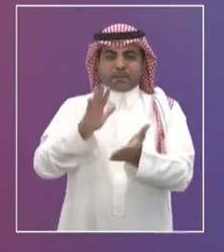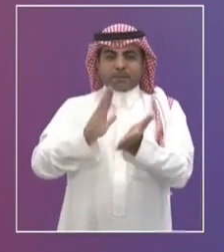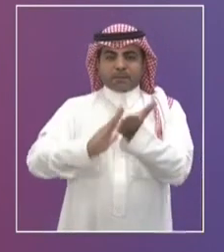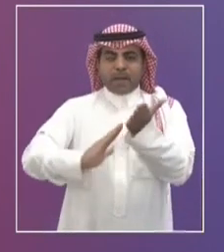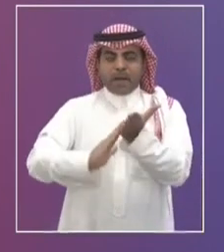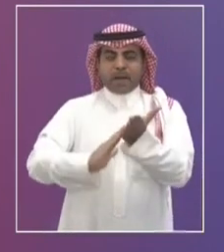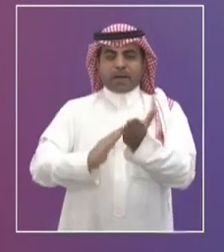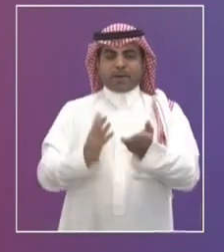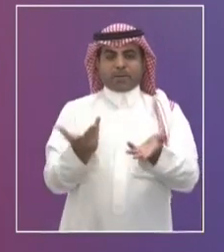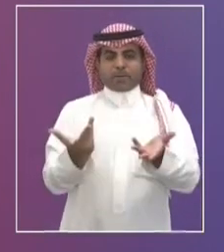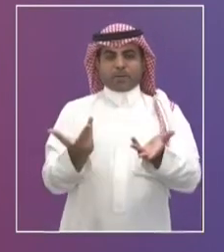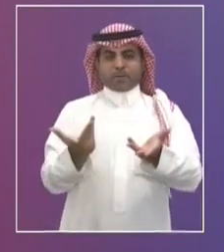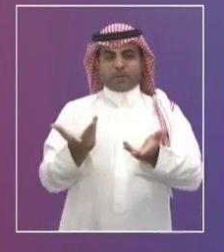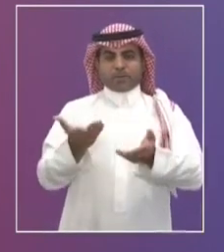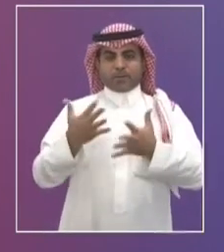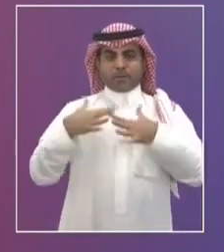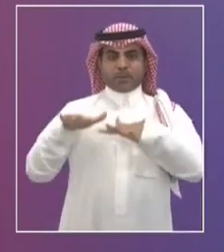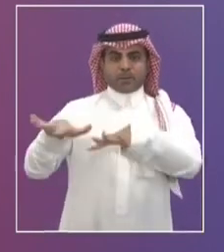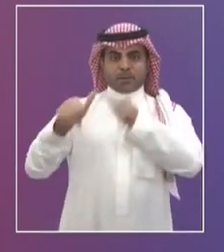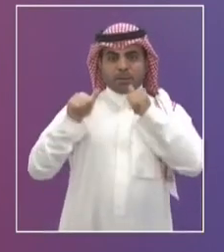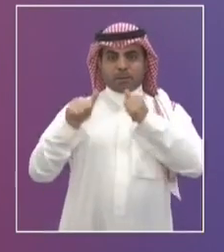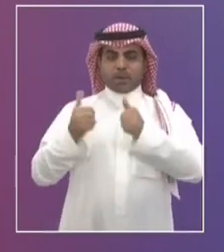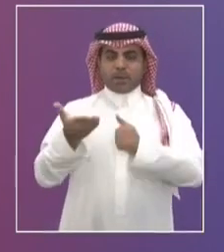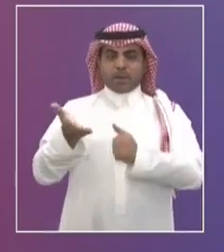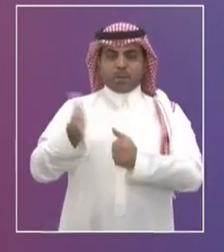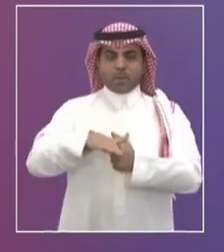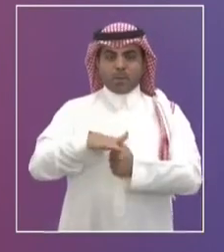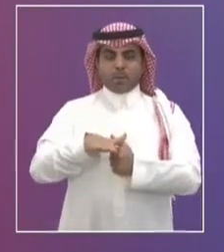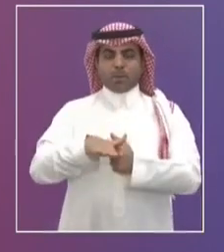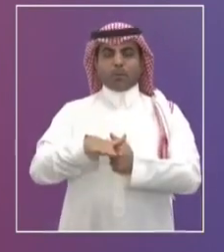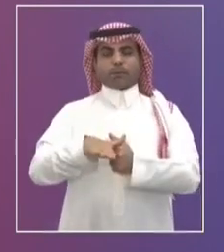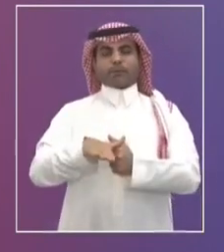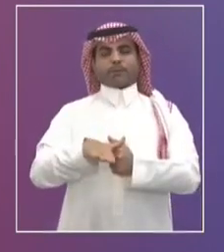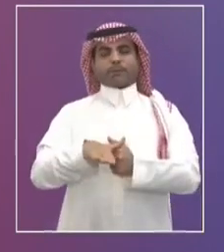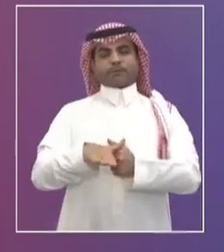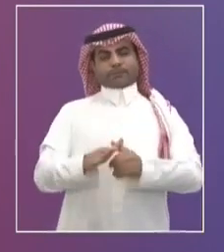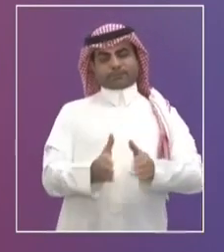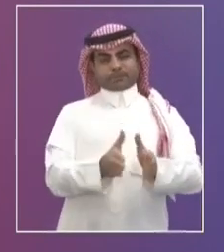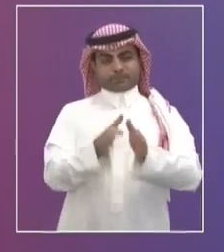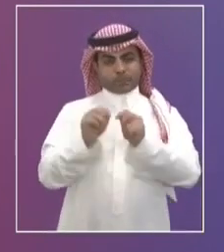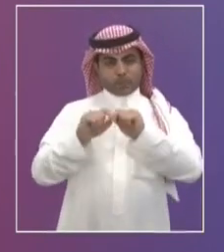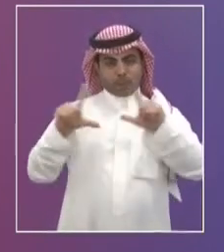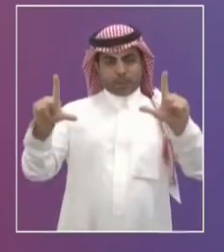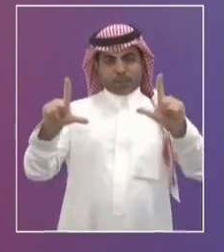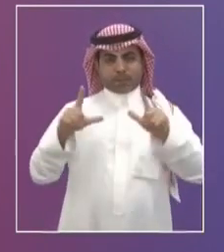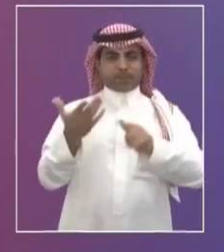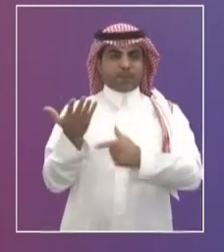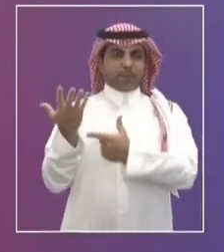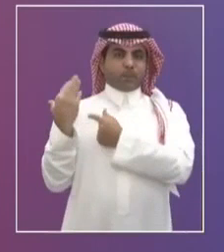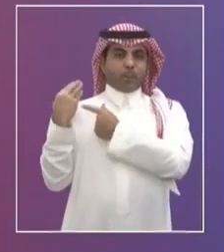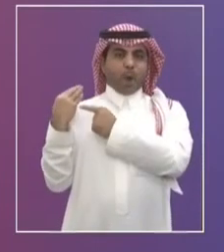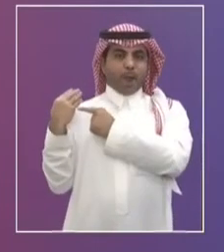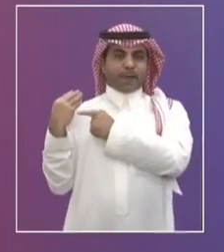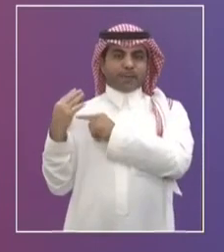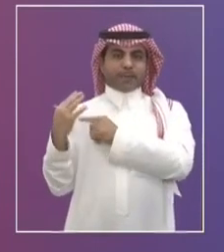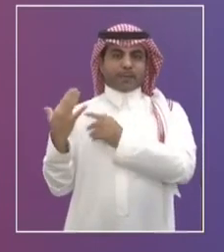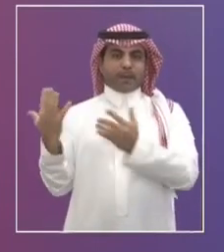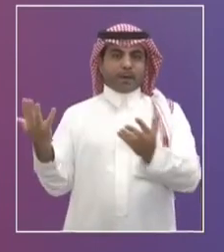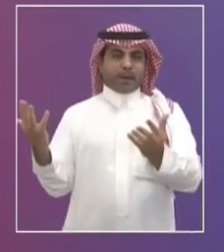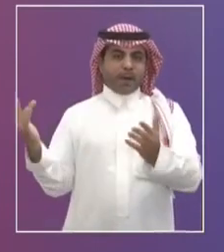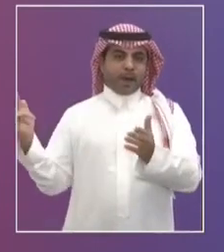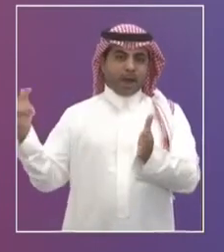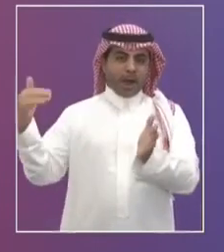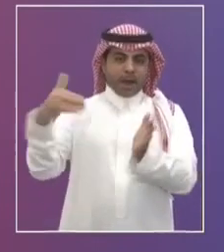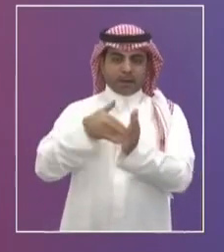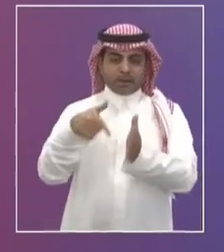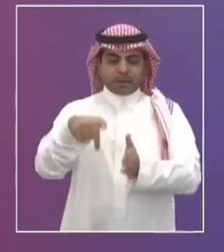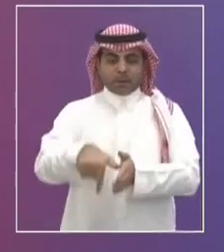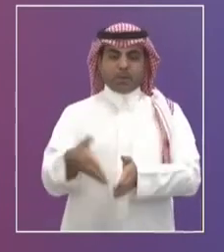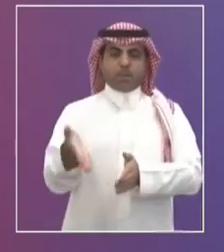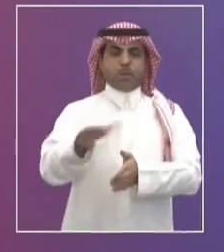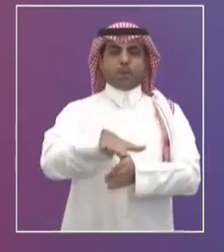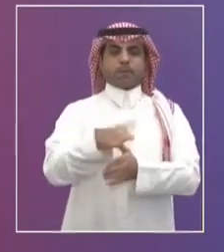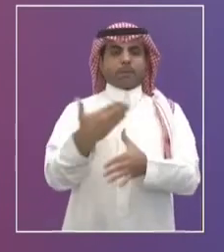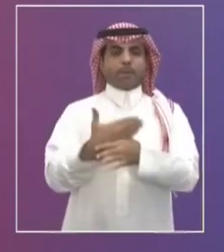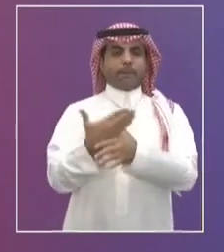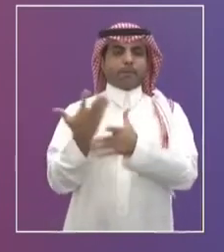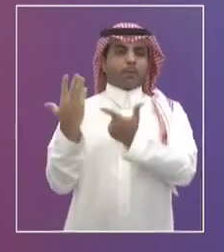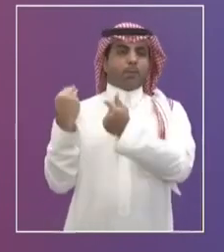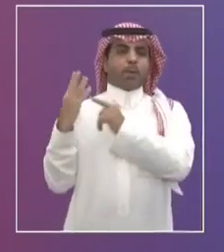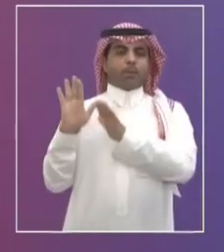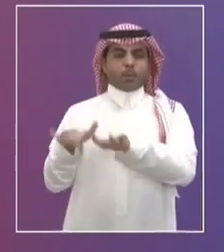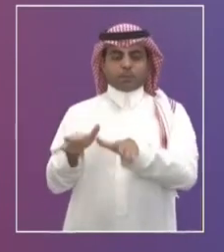العناية المركزة، ثم بعد ذلك الوفيات. فلذلك هذه المنحنيات الآن تسير بشكل طردي مع